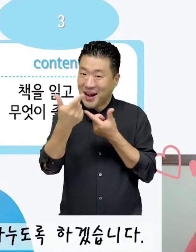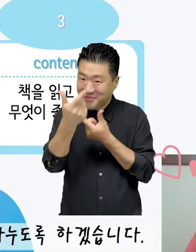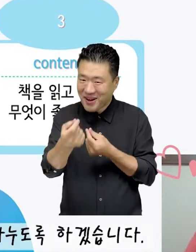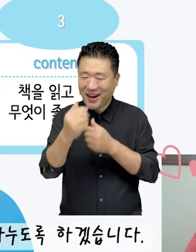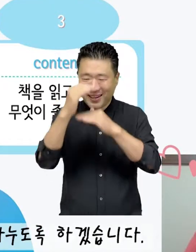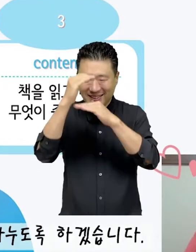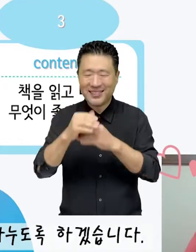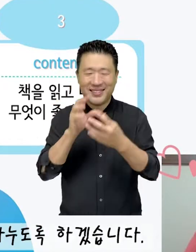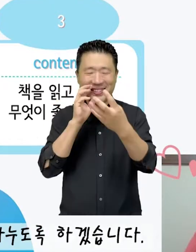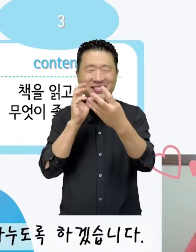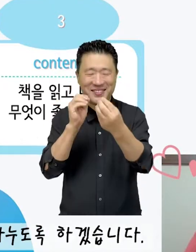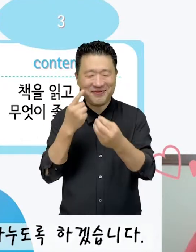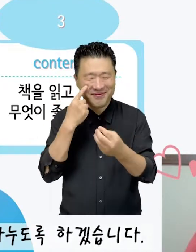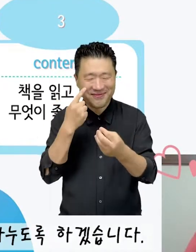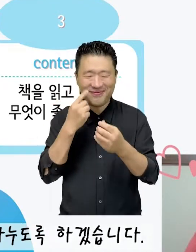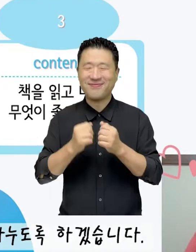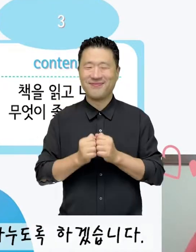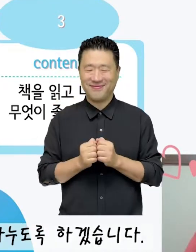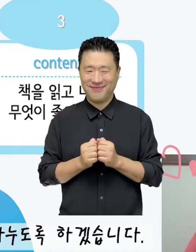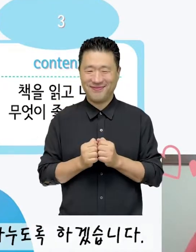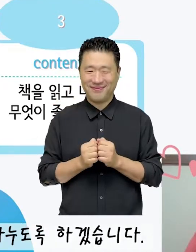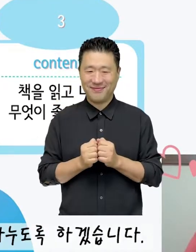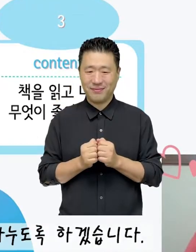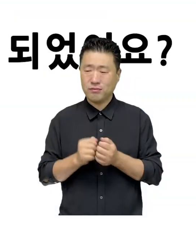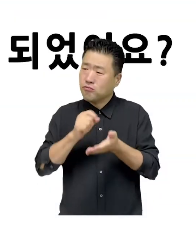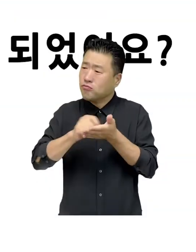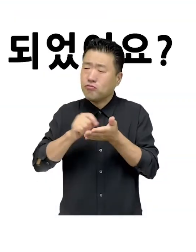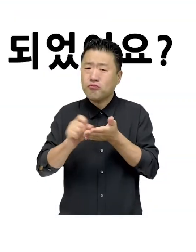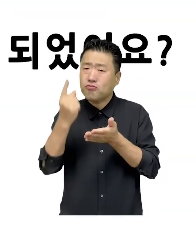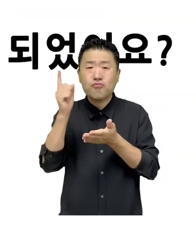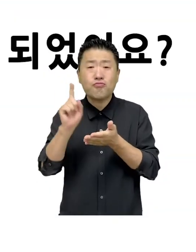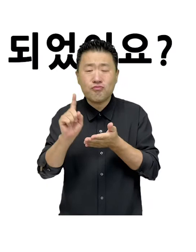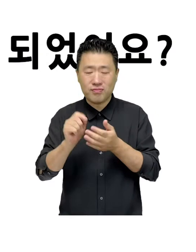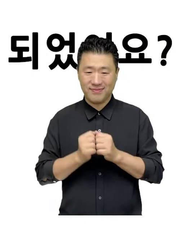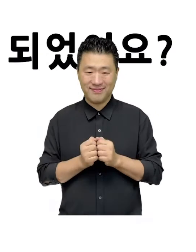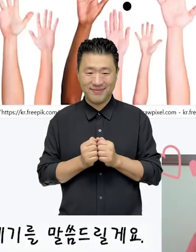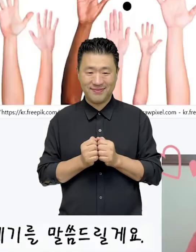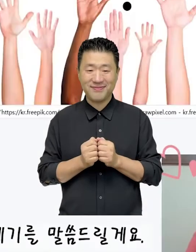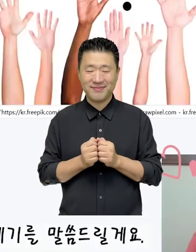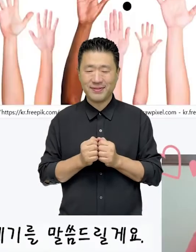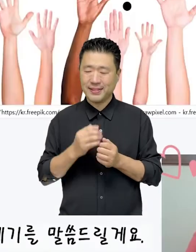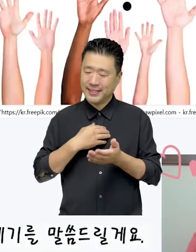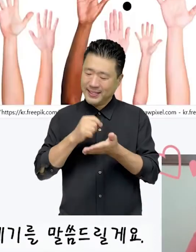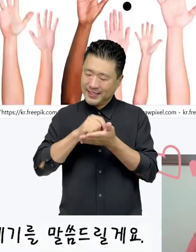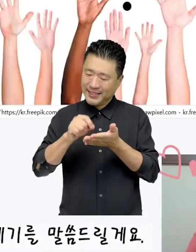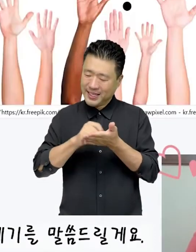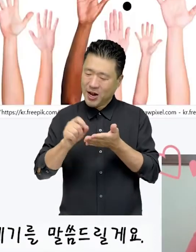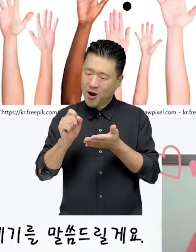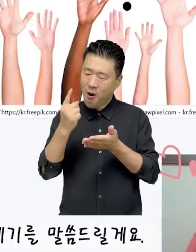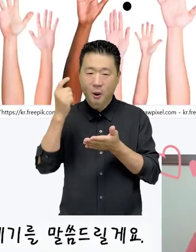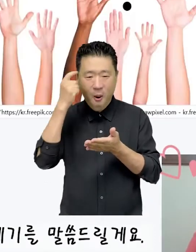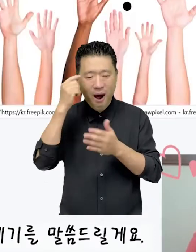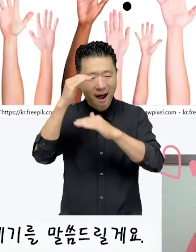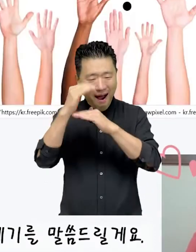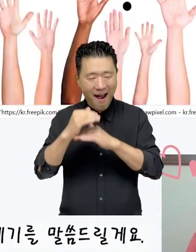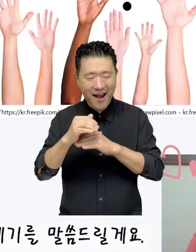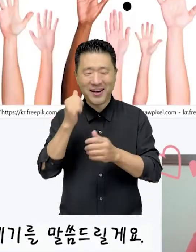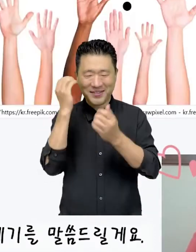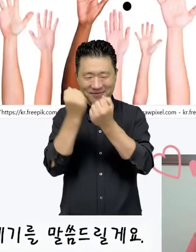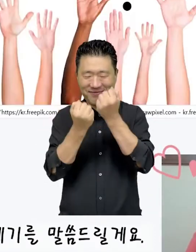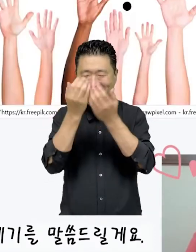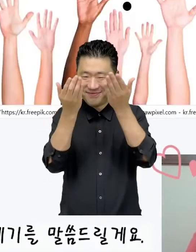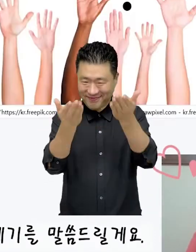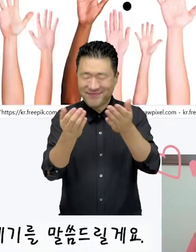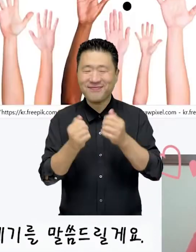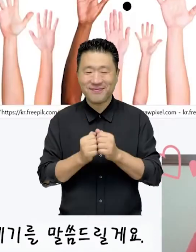함께 이 영상에서 이야기 나누도록 하겠습니다. 어떻게 책을 쓰게 되었어요? 먼저 제가 책을 쓰게 된